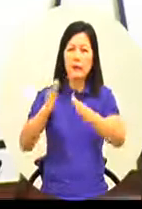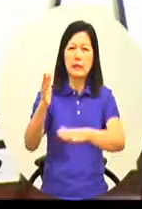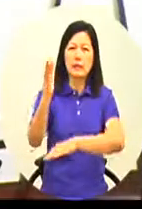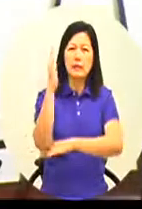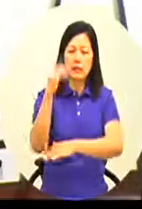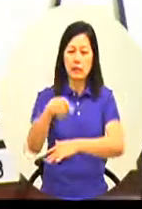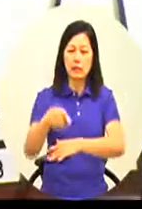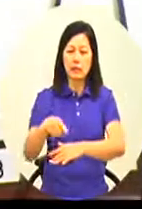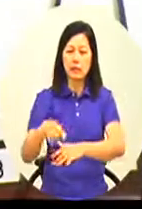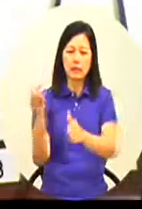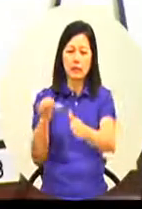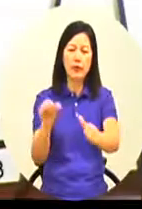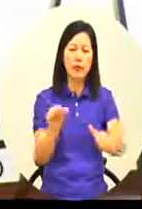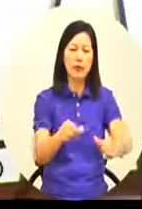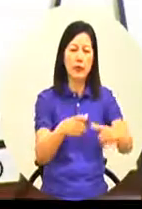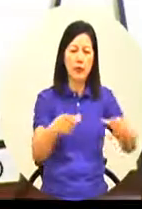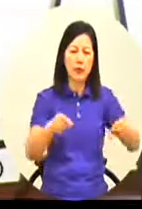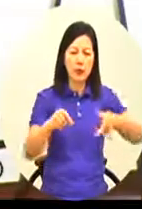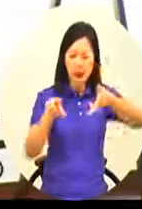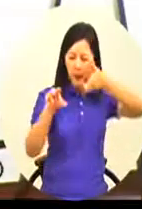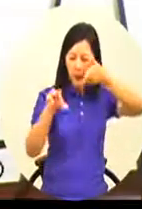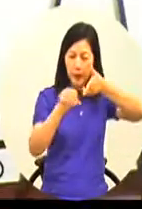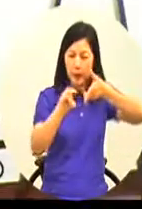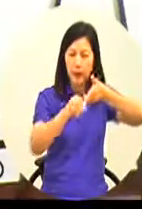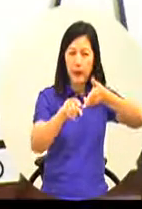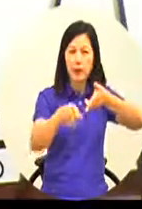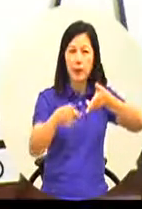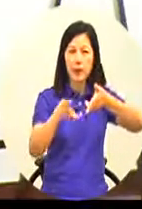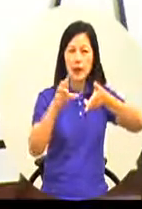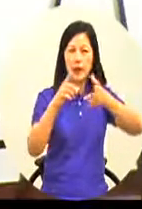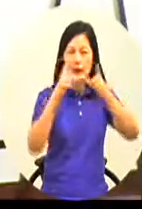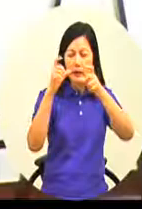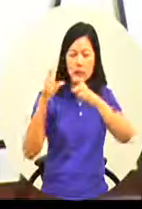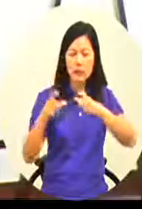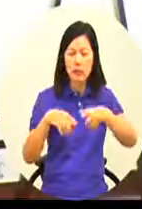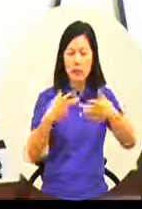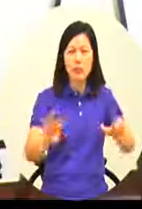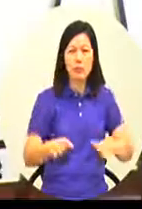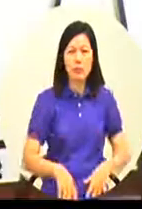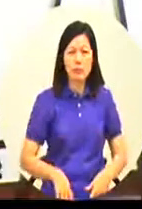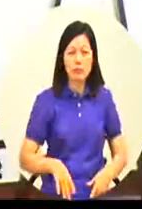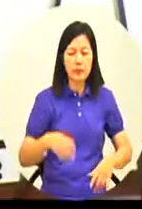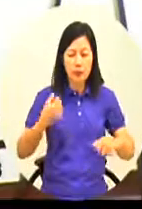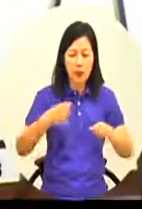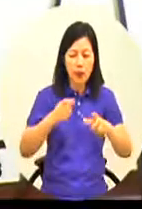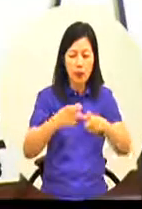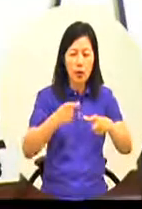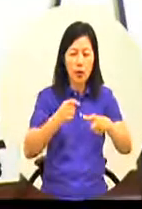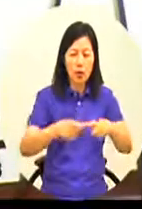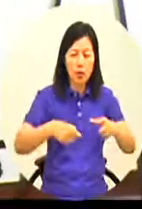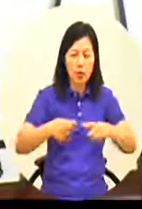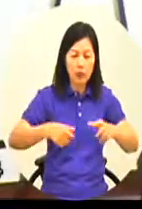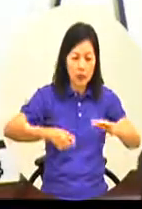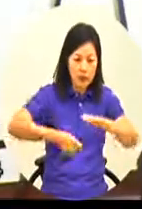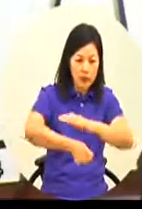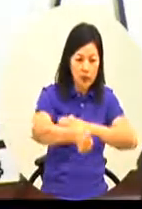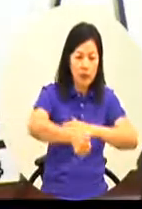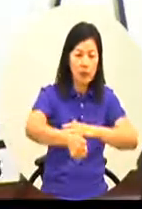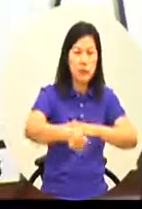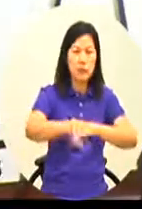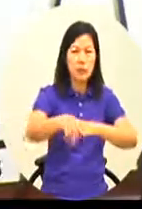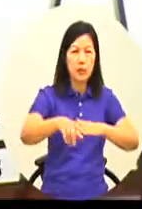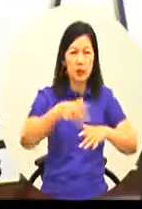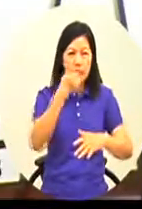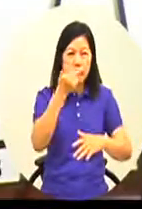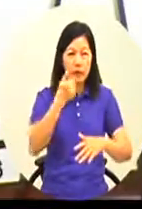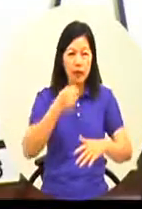那么多这个照相机。那我骑摩托车进去公园的时候我觉得很方便，但是我在公园散步的时候看